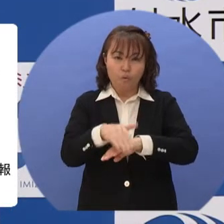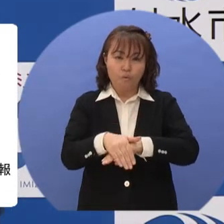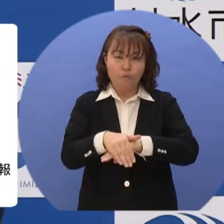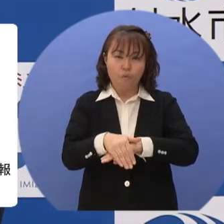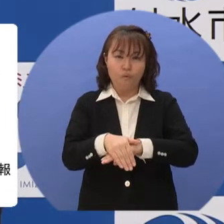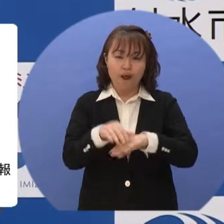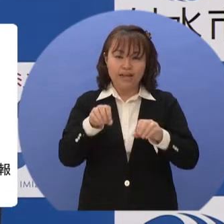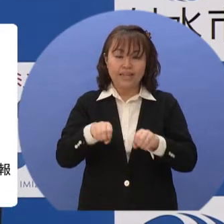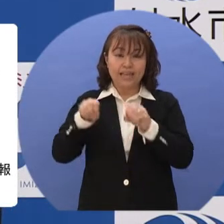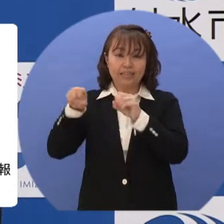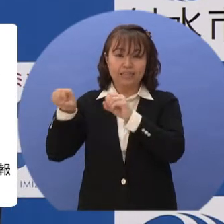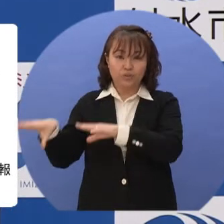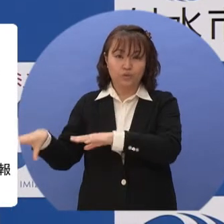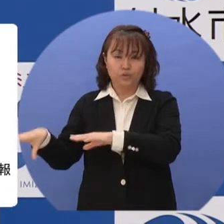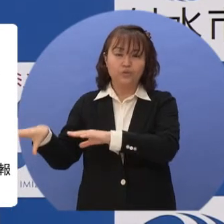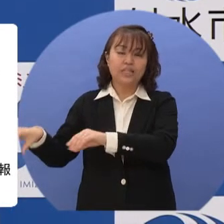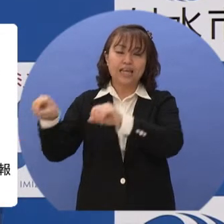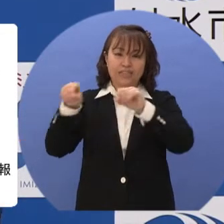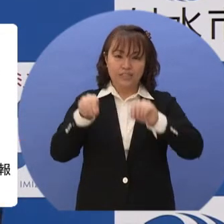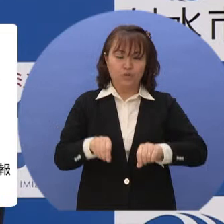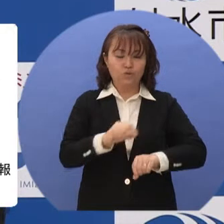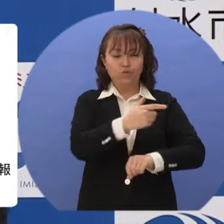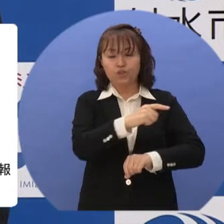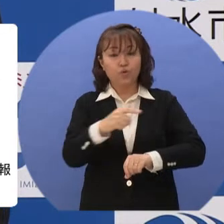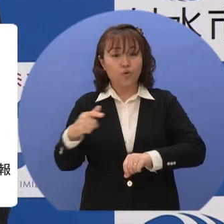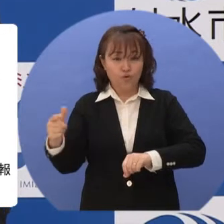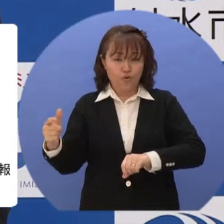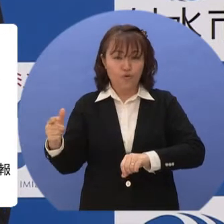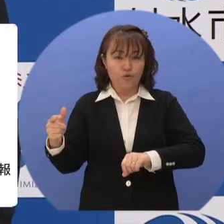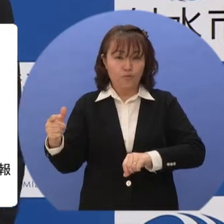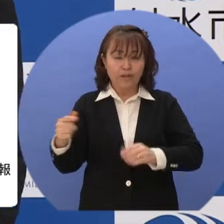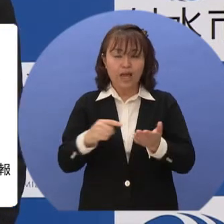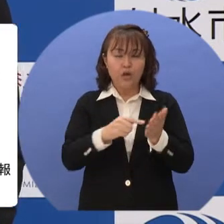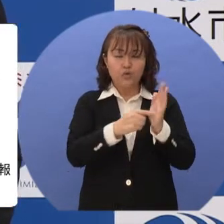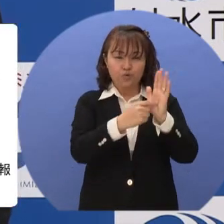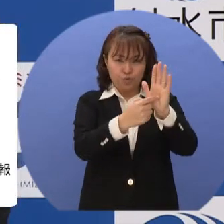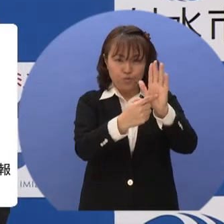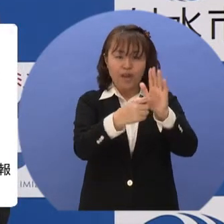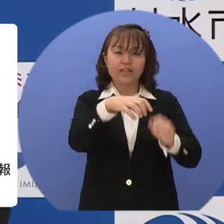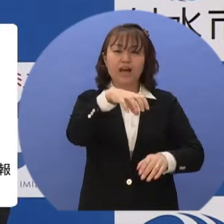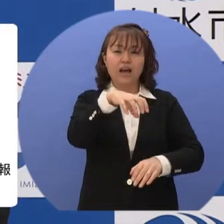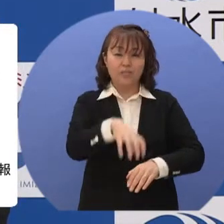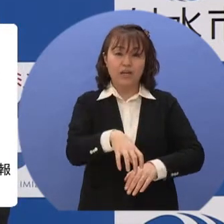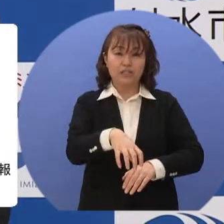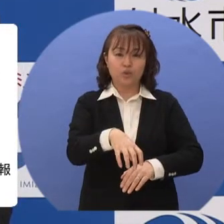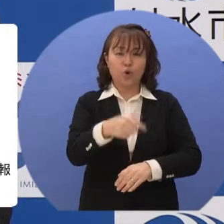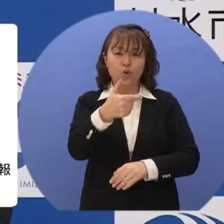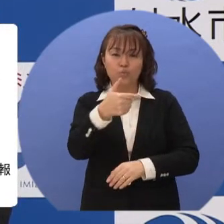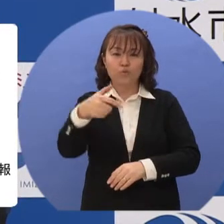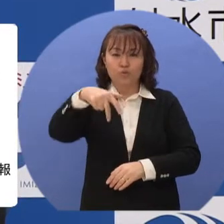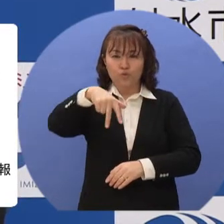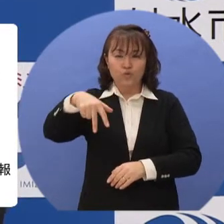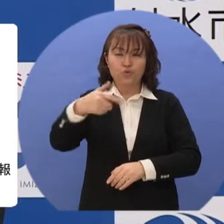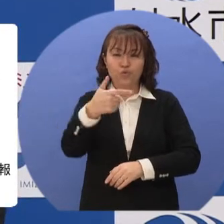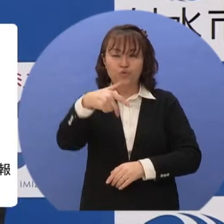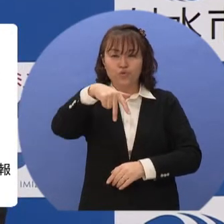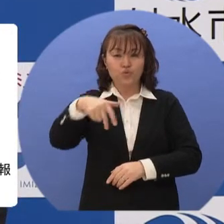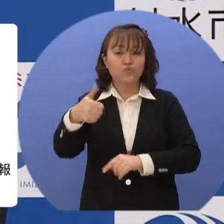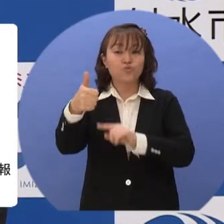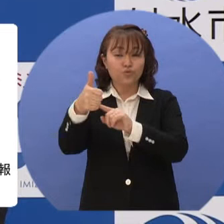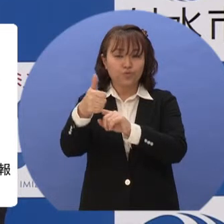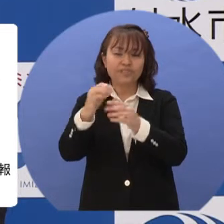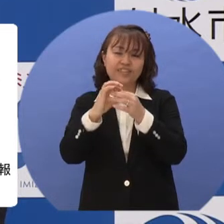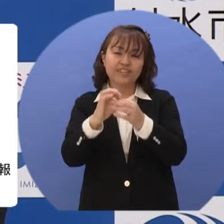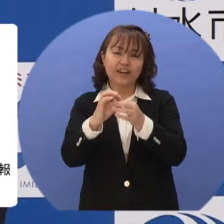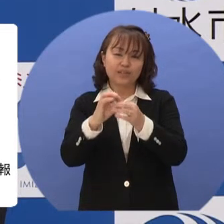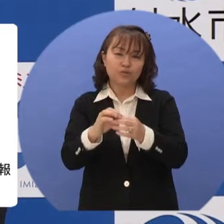に関することさらには井水市のおすめスポットであったりまゆキャラむずむず君とかですねえそういった情報また